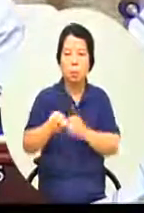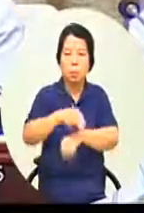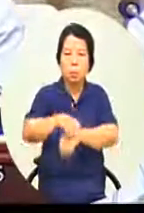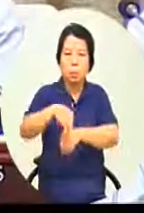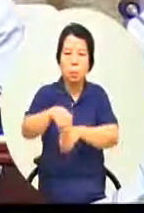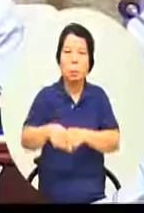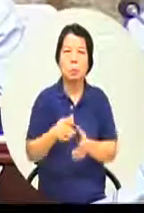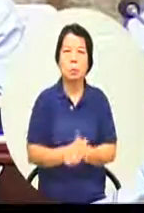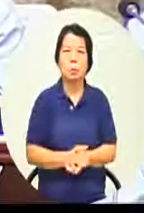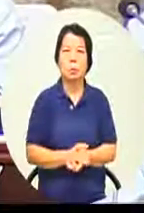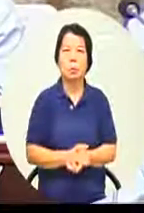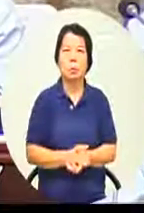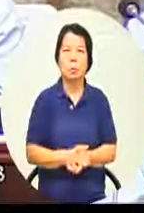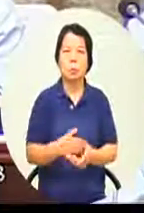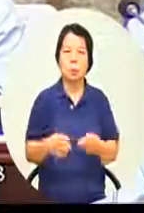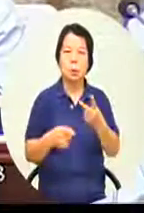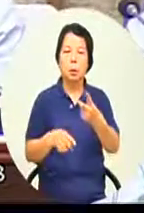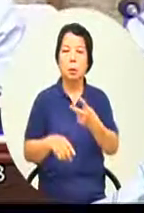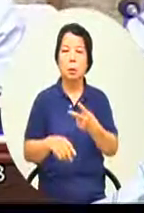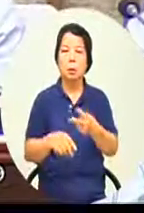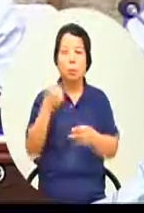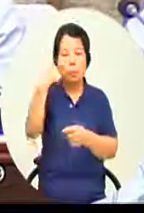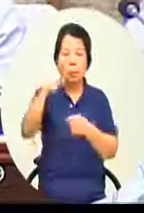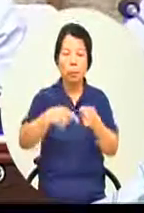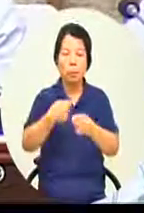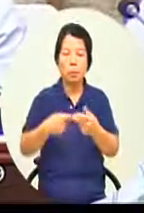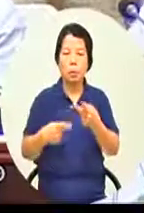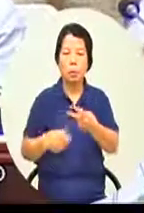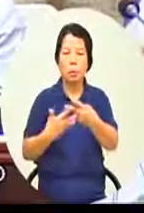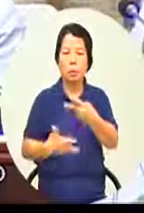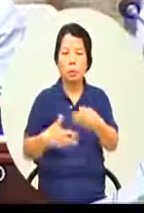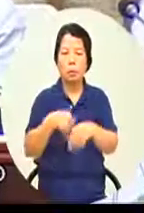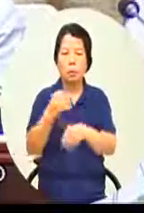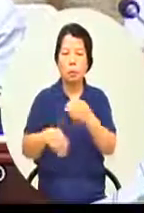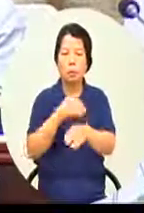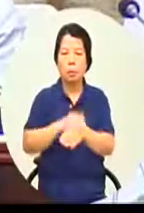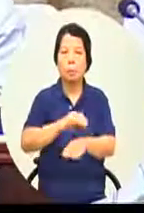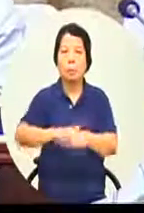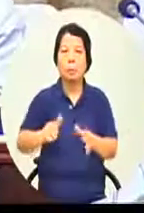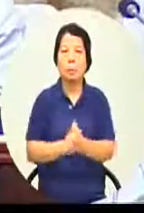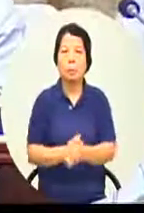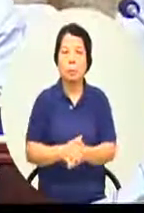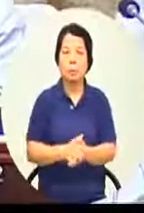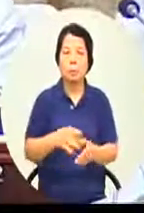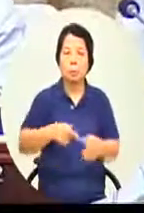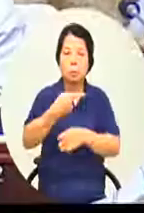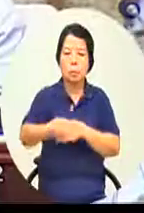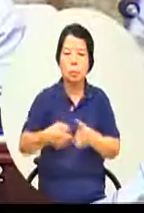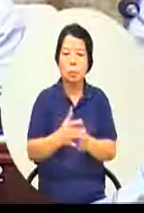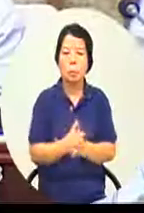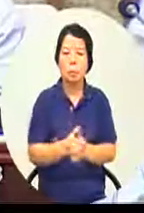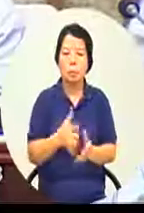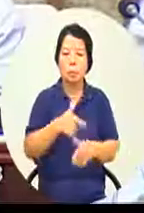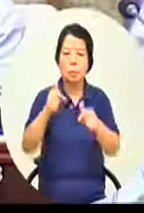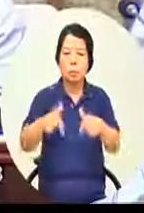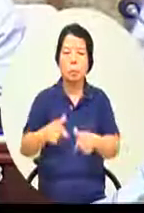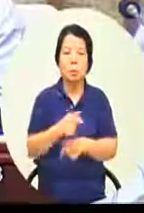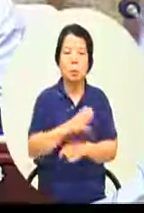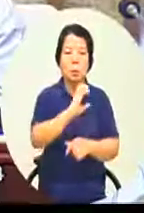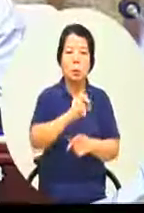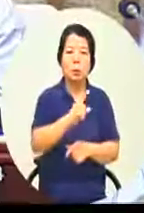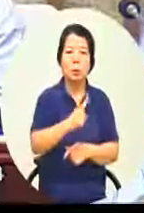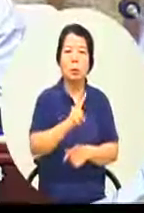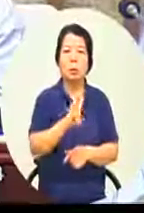在2月8号，明年2月8号之前就完成。那完成之后，我们会进行整个C14到C17